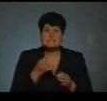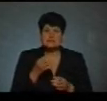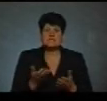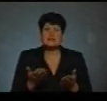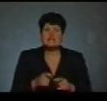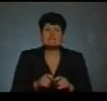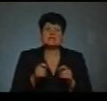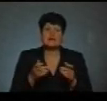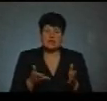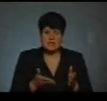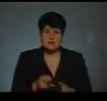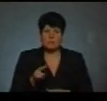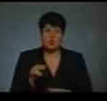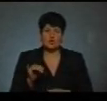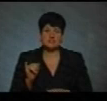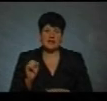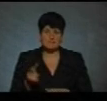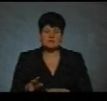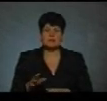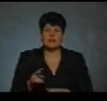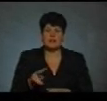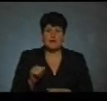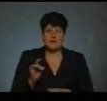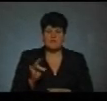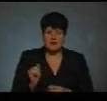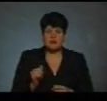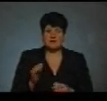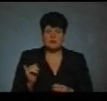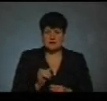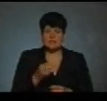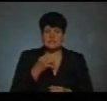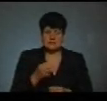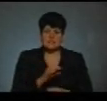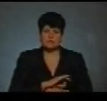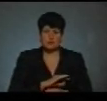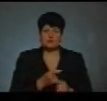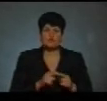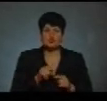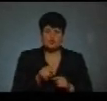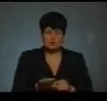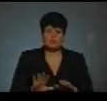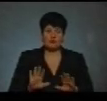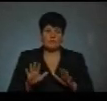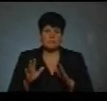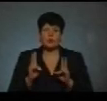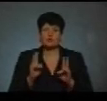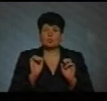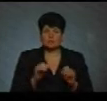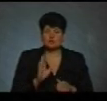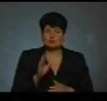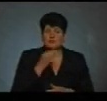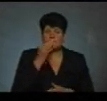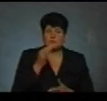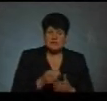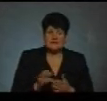відкриті щодо Почаївської лаври? І, власне, так, як зазначив юрист, в цьому випадку хто може бути відповідальним?